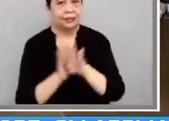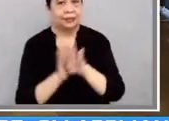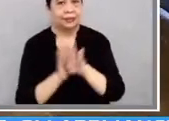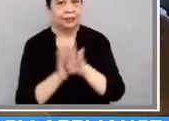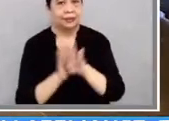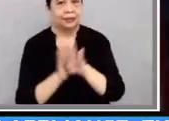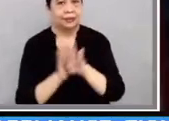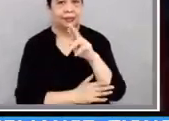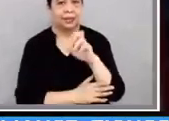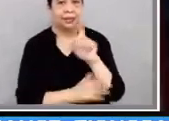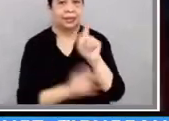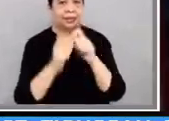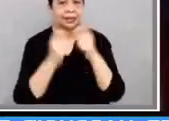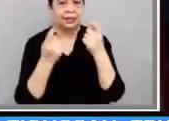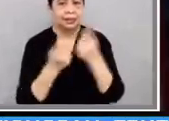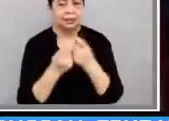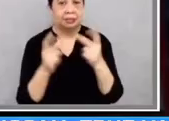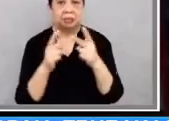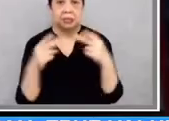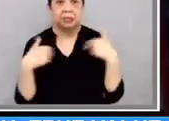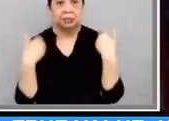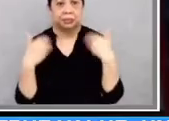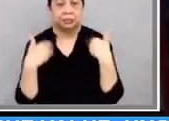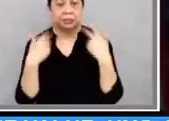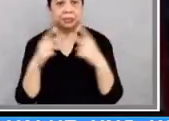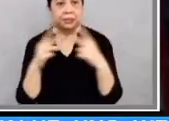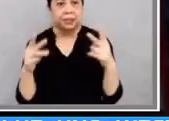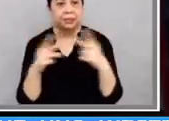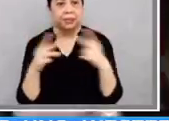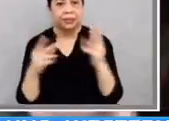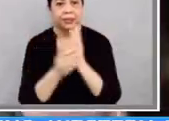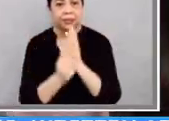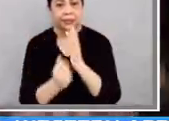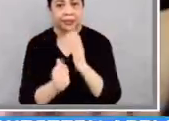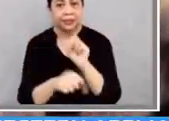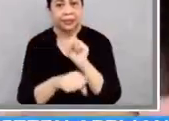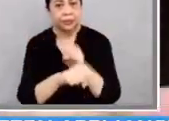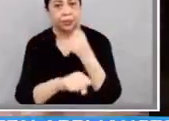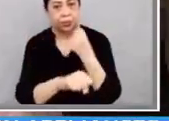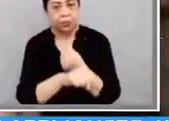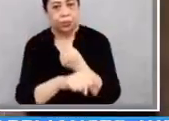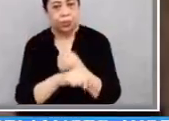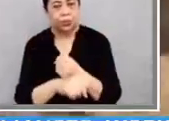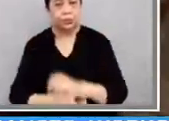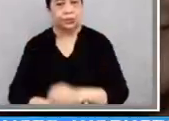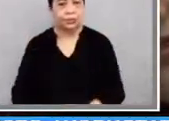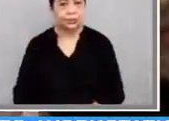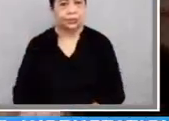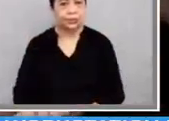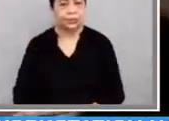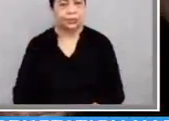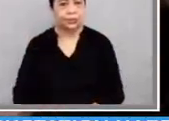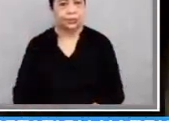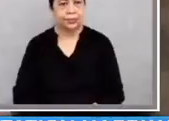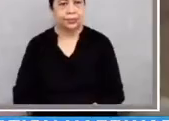Teens. They're very young yet very, very talented at hardworking. We are the Sparkle Teens!